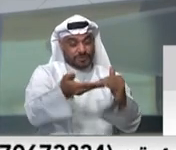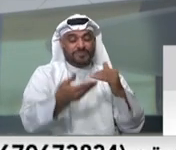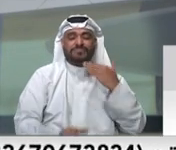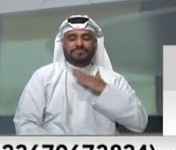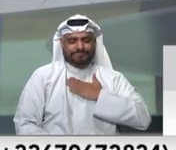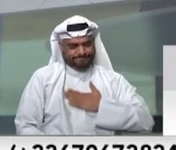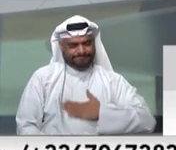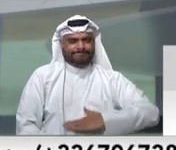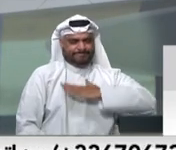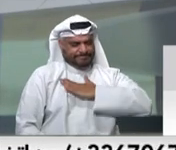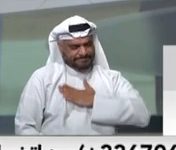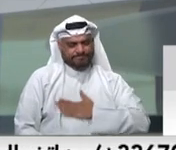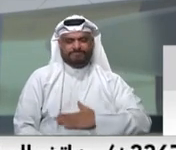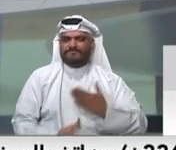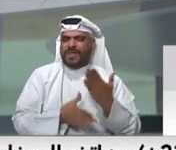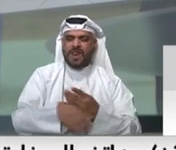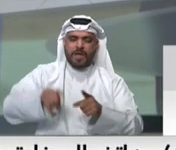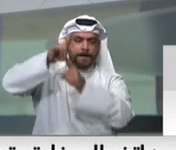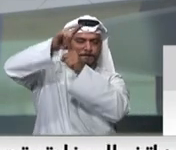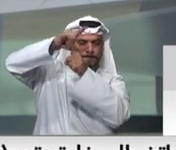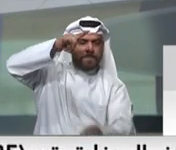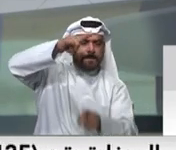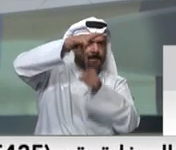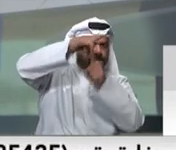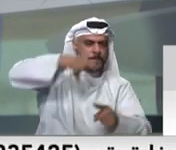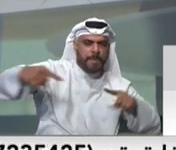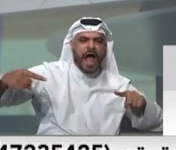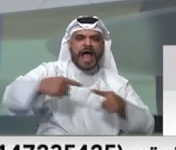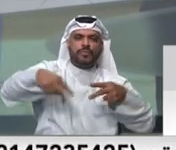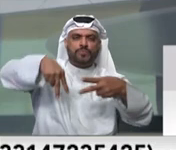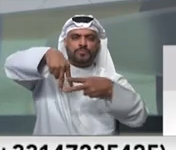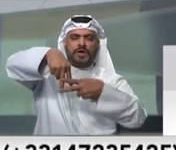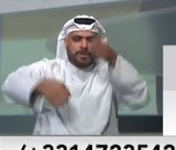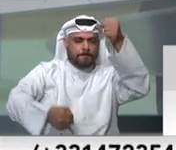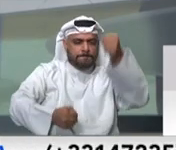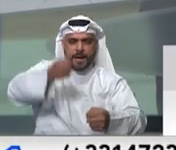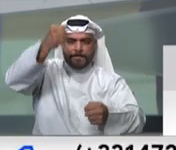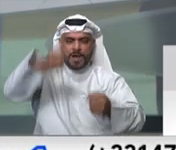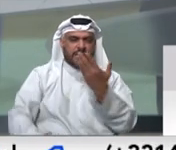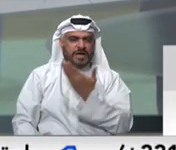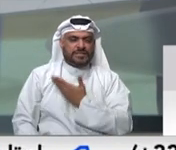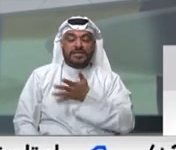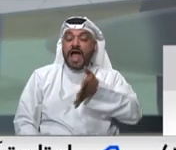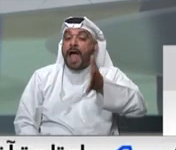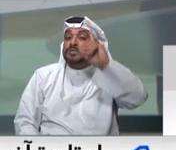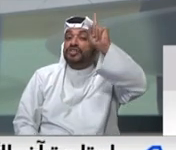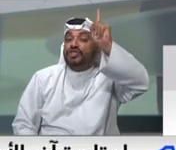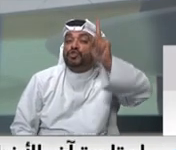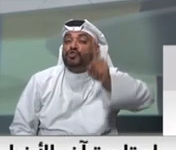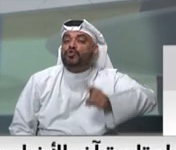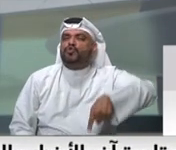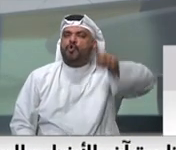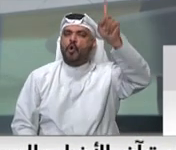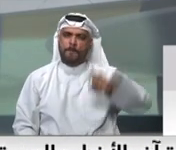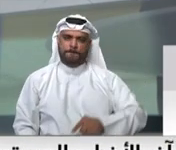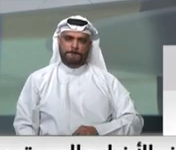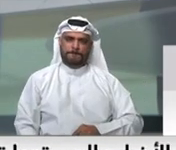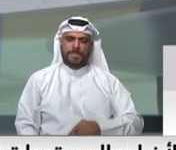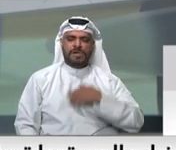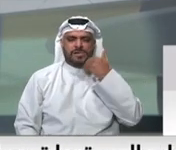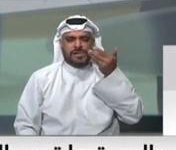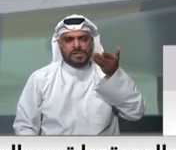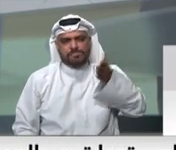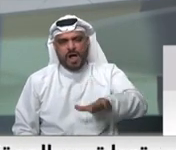آثار العدوان الذي تشنه قوات الاحتلال الإسرائيلية على قطاع غزة منذ 15 يوما، مما أدى إلى وقوع